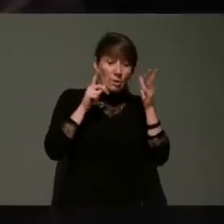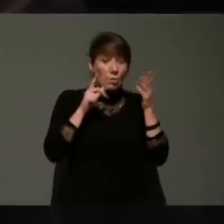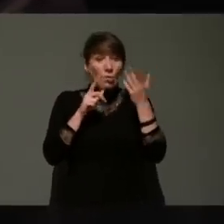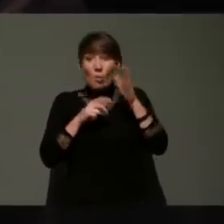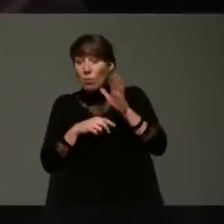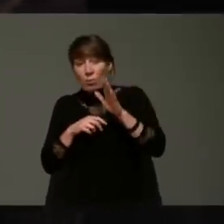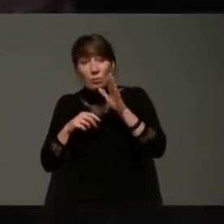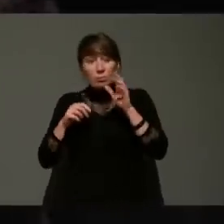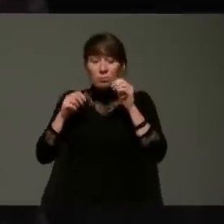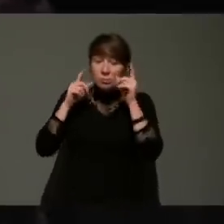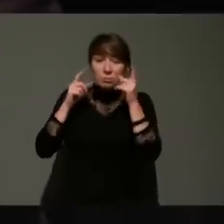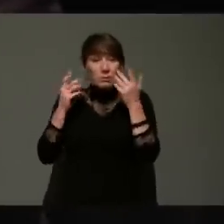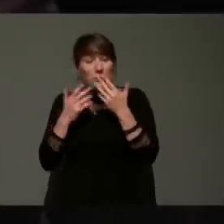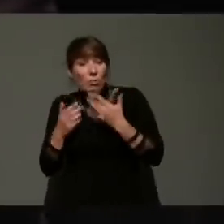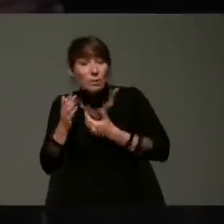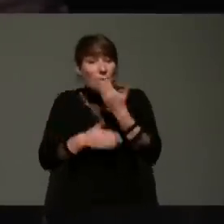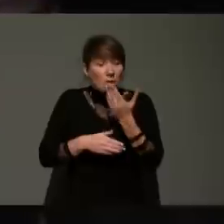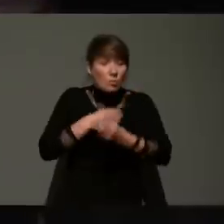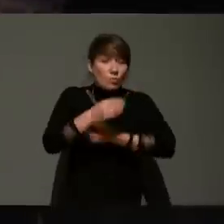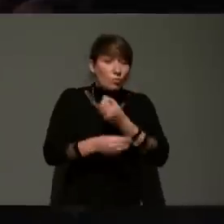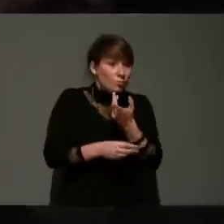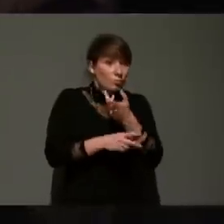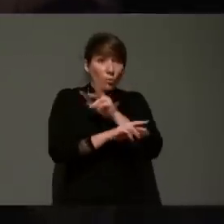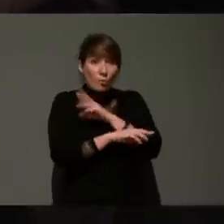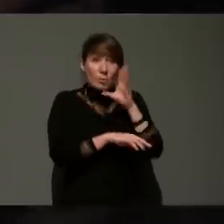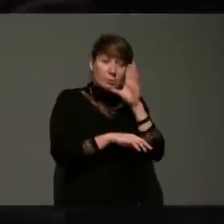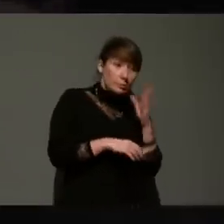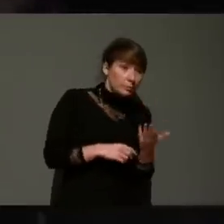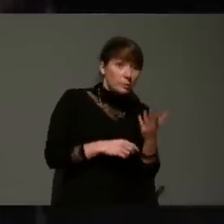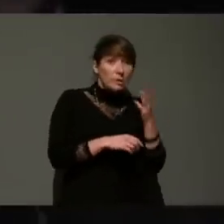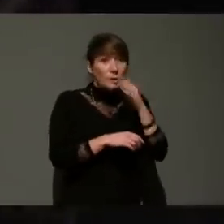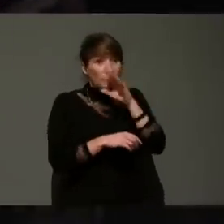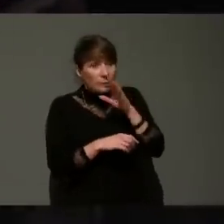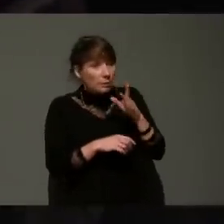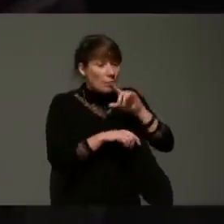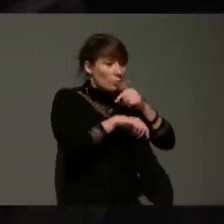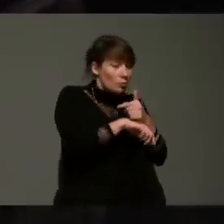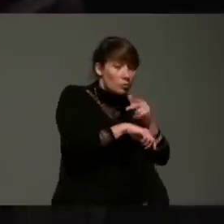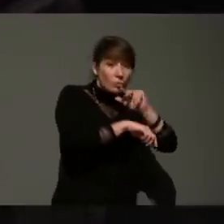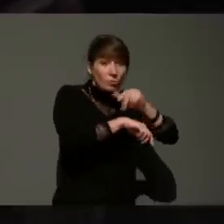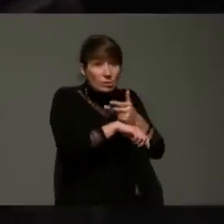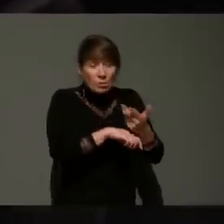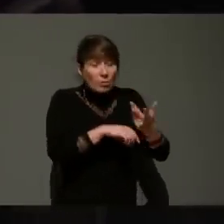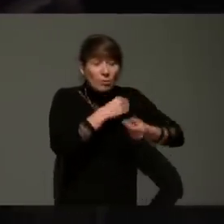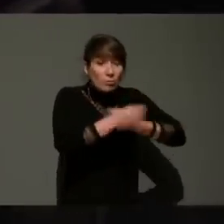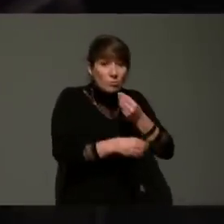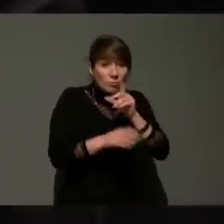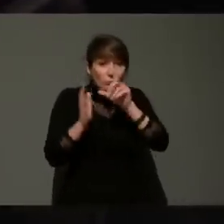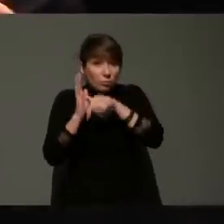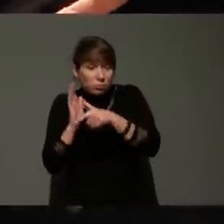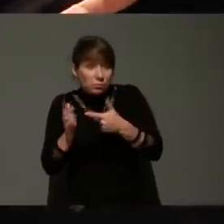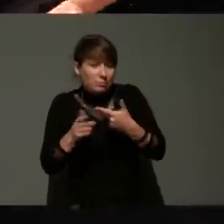avez qui font des siestes d'une demi-heure. Vous en avez qui font des siestes... Il ne faut quand même pas qu'ils fassent 3 heures de sieste. Mais des siestes un peu plus longues. D'accord ? Donc, ça,